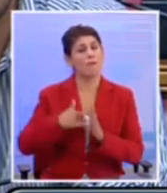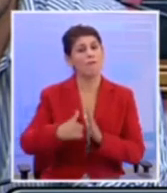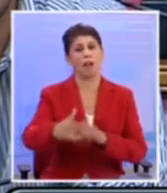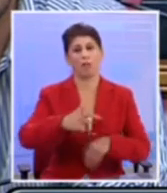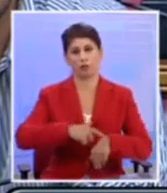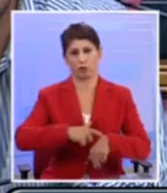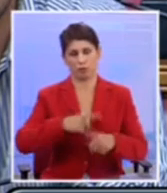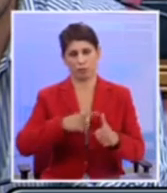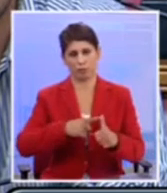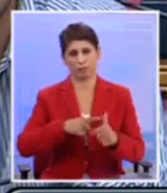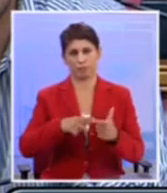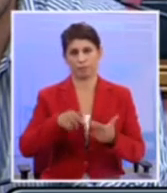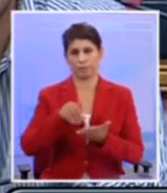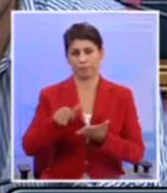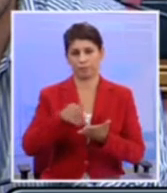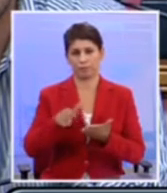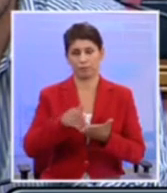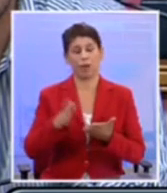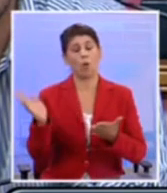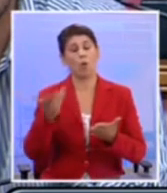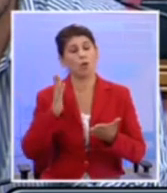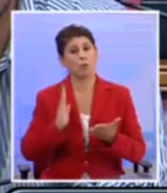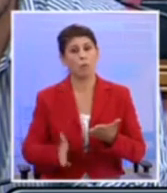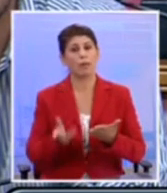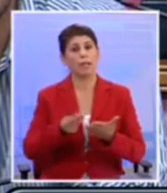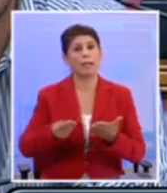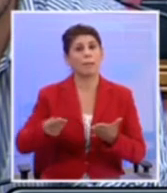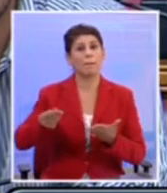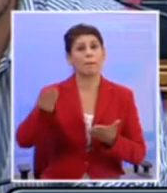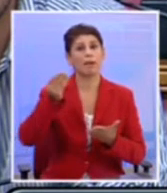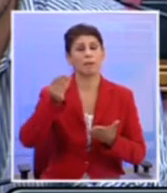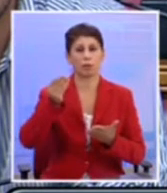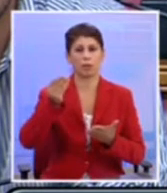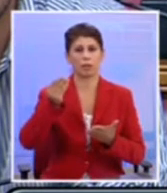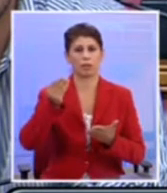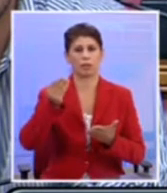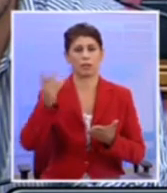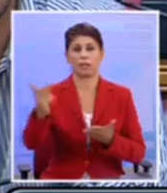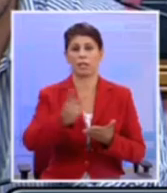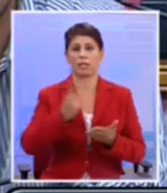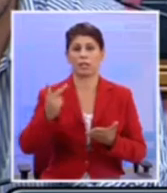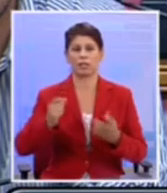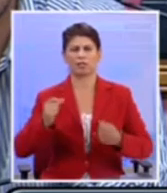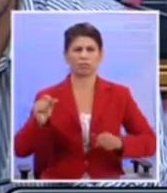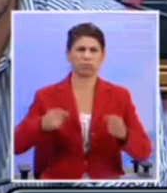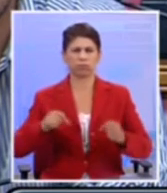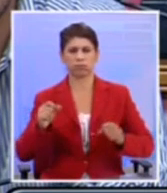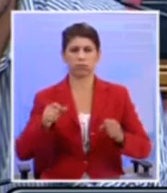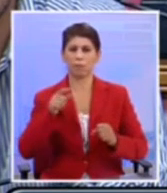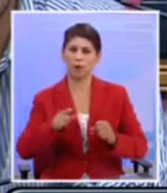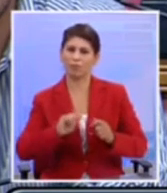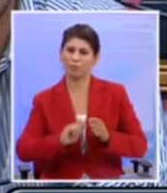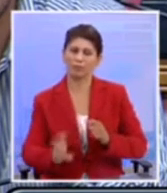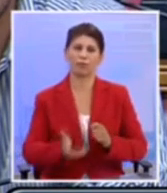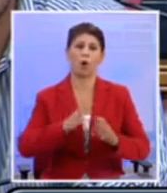χρόνου, αποφευγόμενης κατά το δυνατόν υπερβολικής έξαρσης κοινωνικών εντάσεων που υπονομεύουν